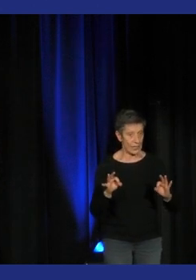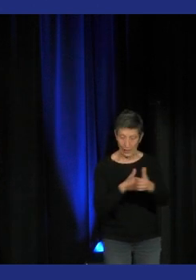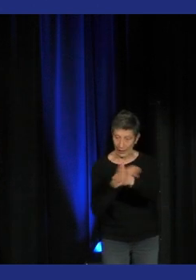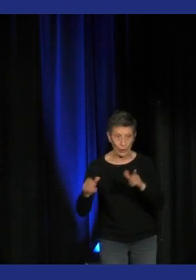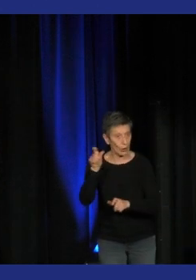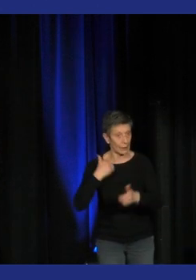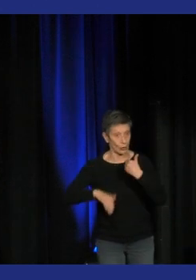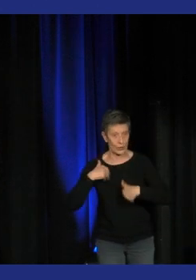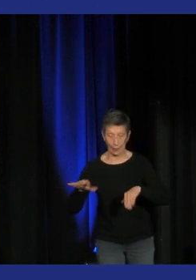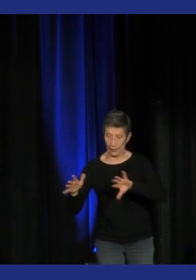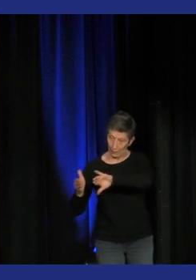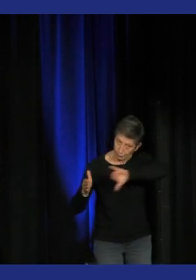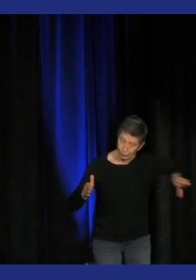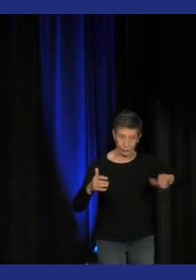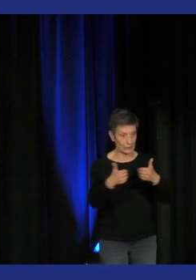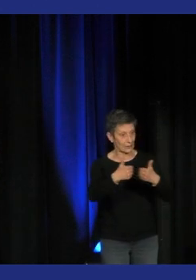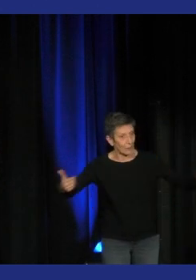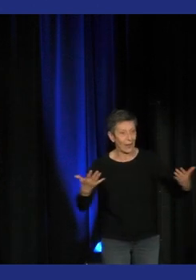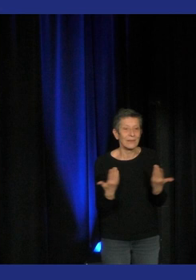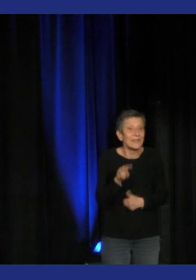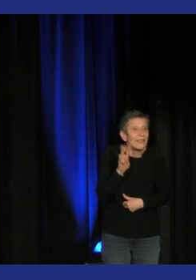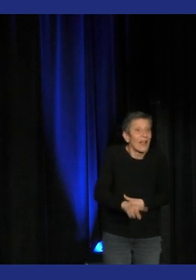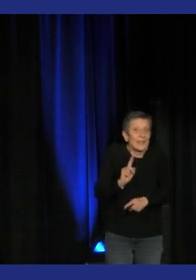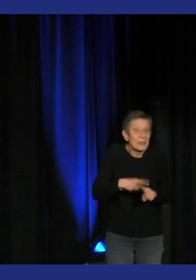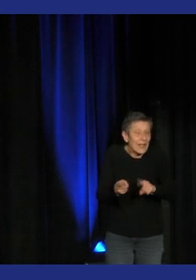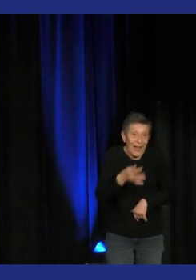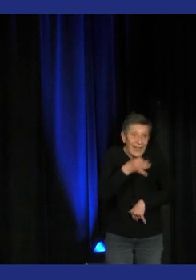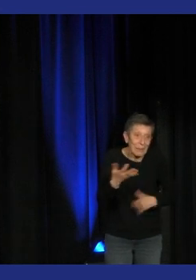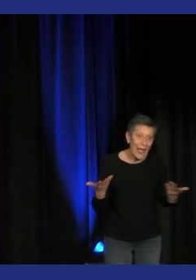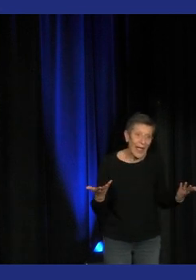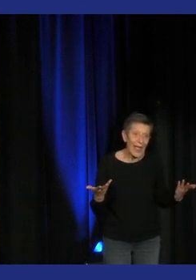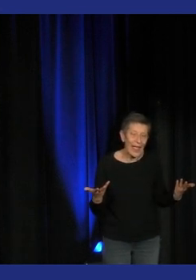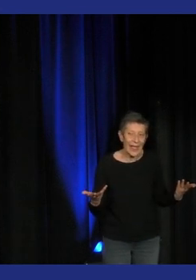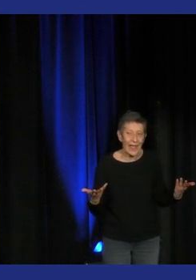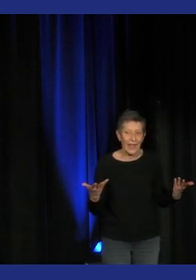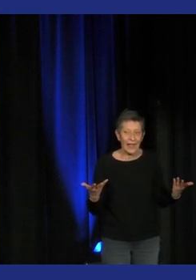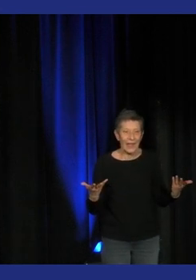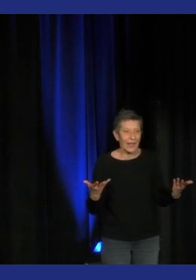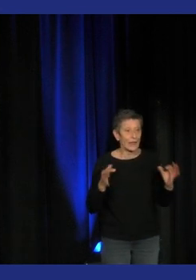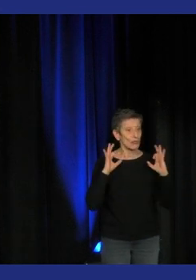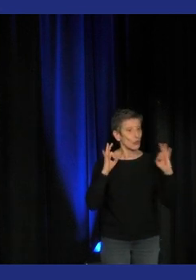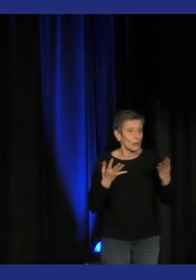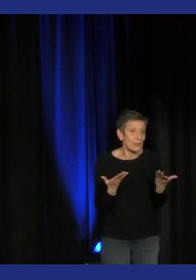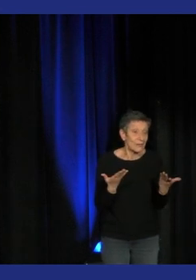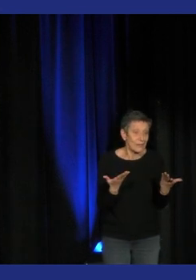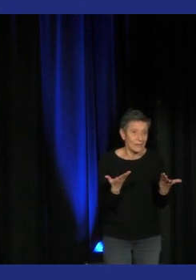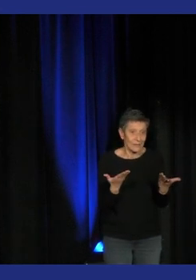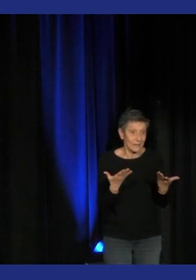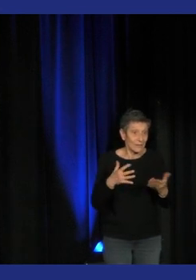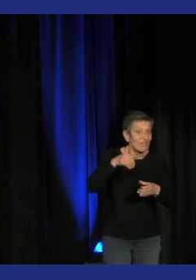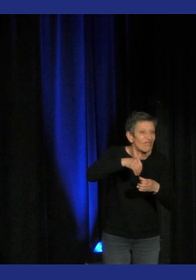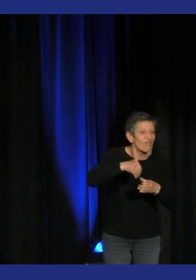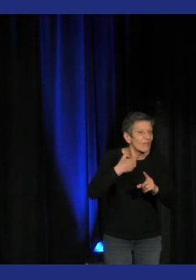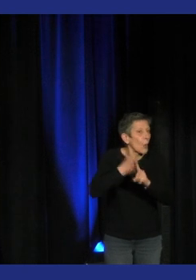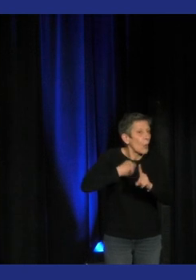catégorie de personne handicapée. Ça peut paraître un peu étrange de dire ça, mais en fait, on va voir que justement, dans les luttes anti-validistes, on s'aperçoit